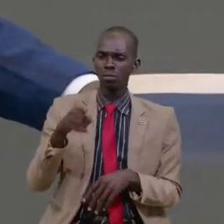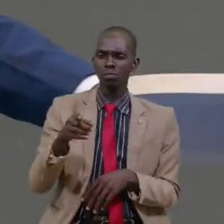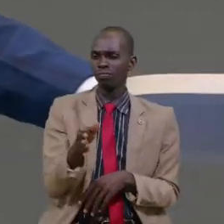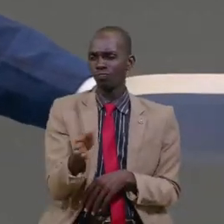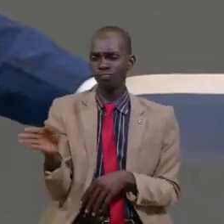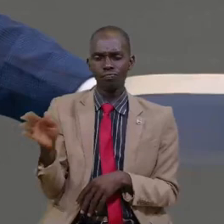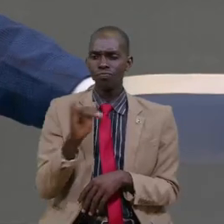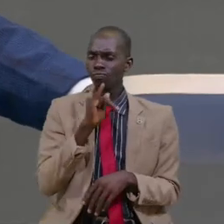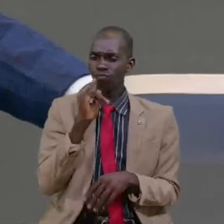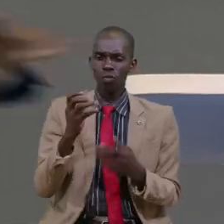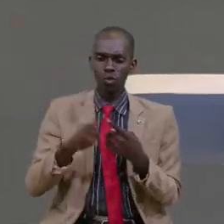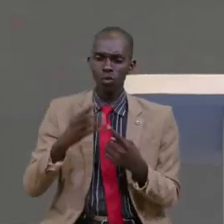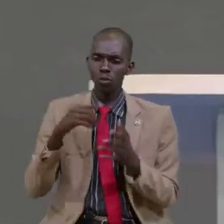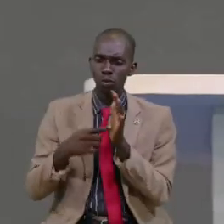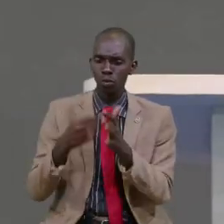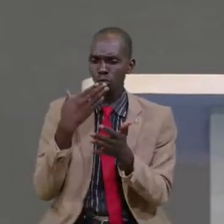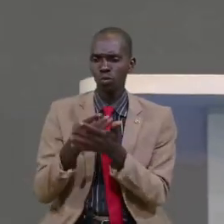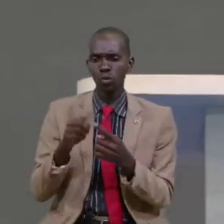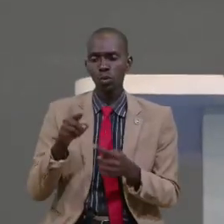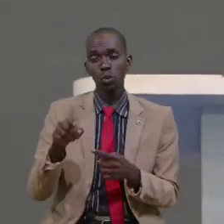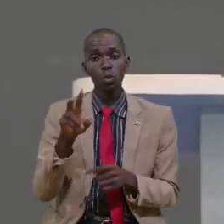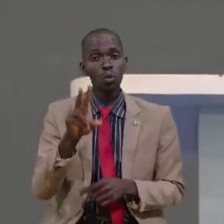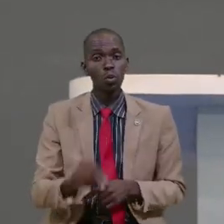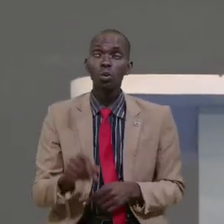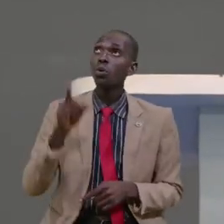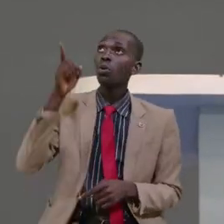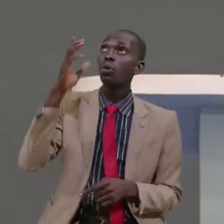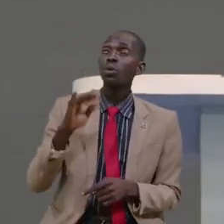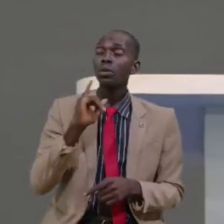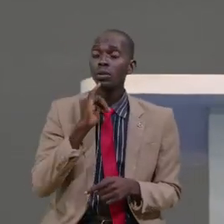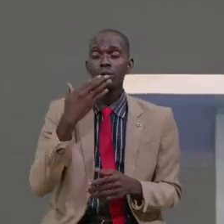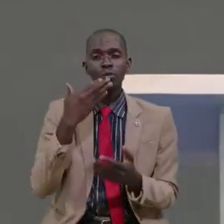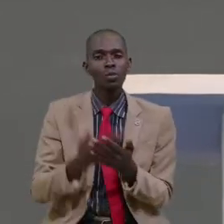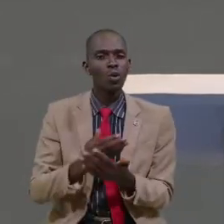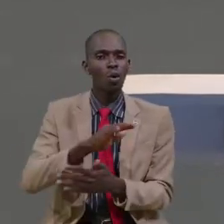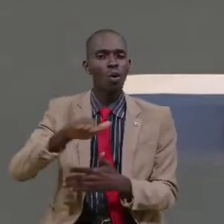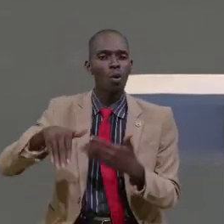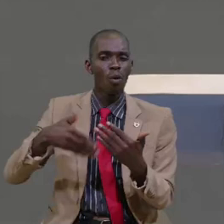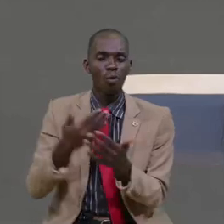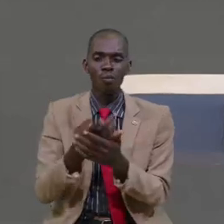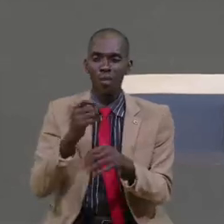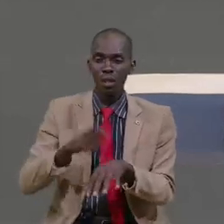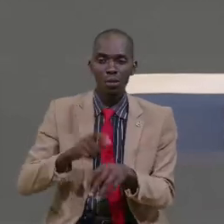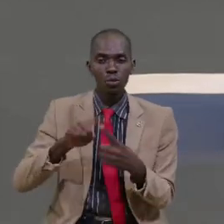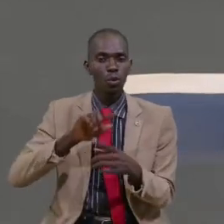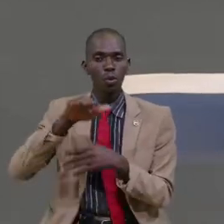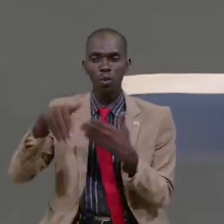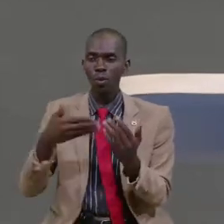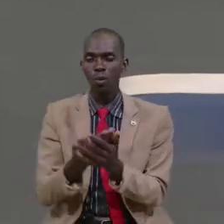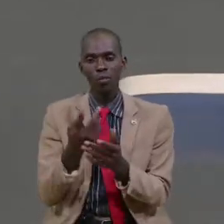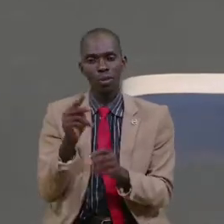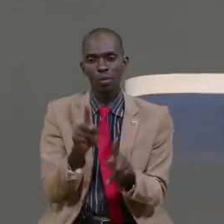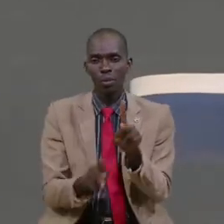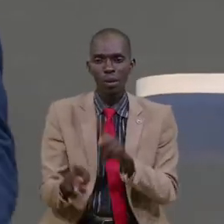ne veux pas être bon avec toi. Est-ce qu'il va dire ça? Non! Il est bon tout le temps, envers tout le